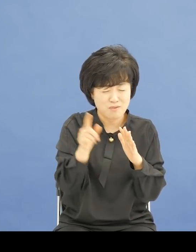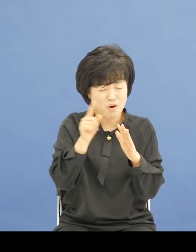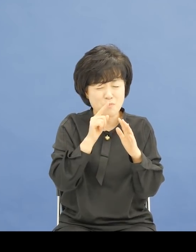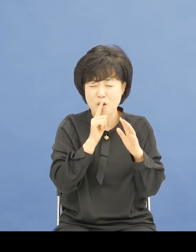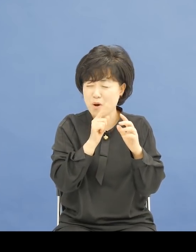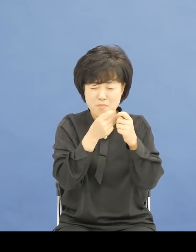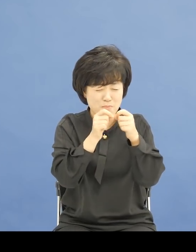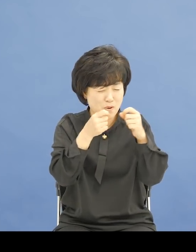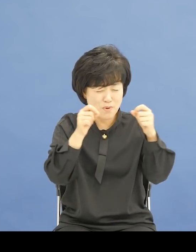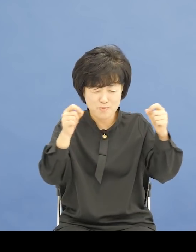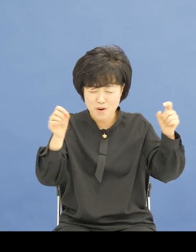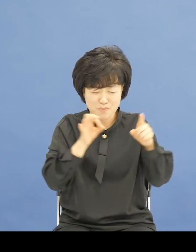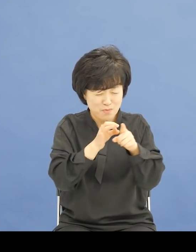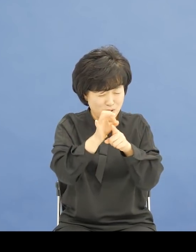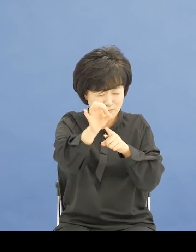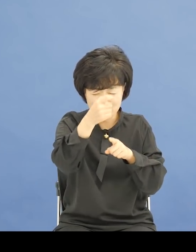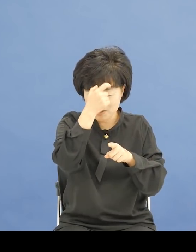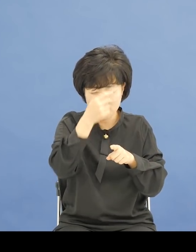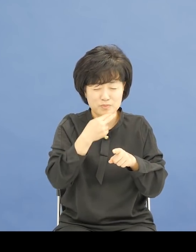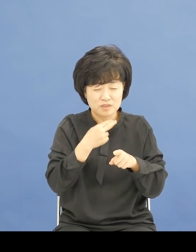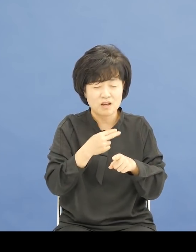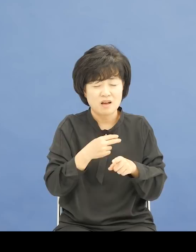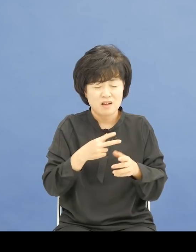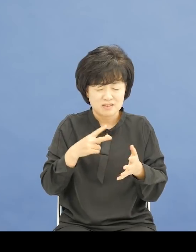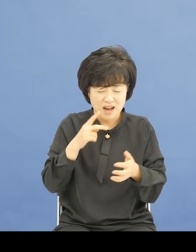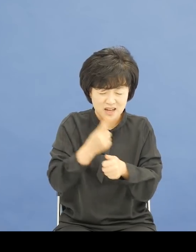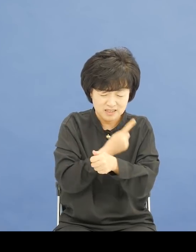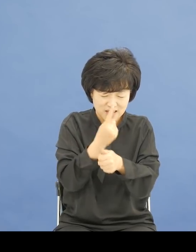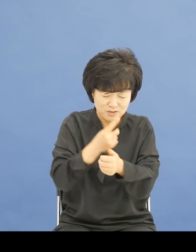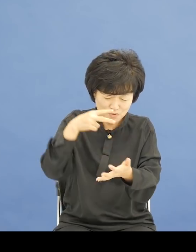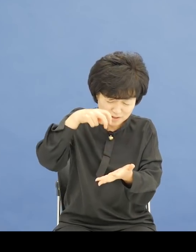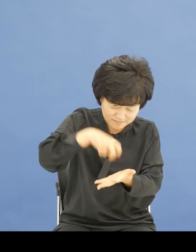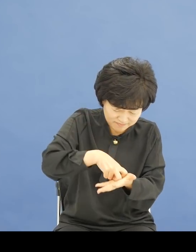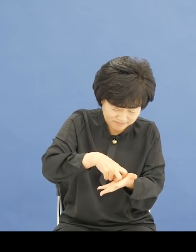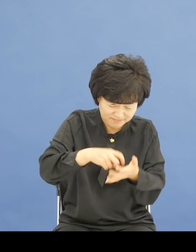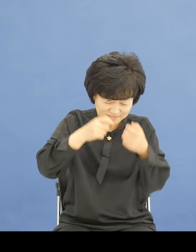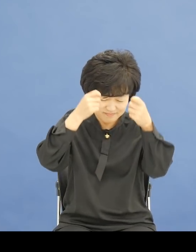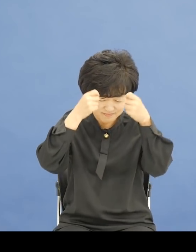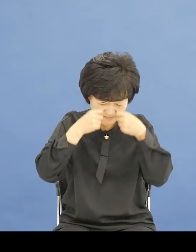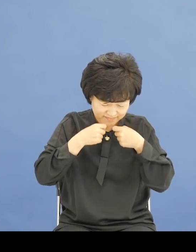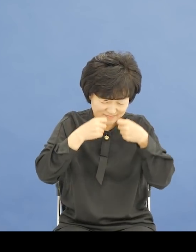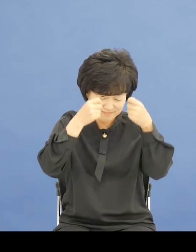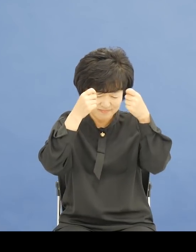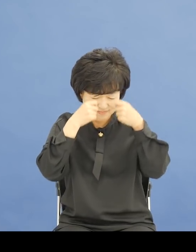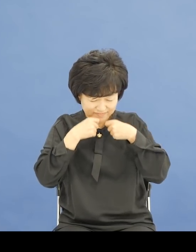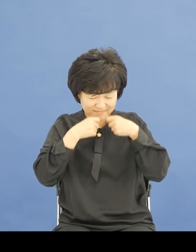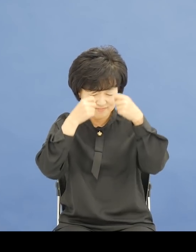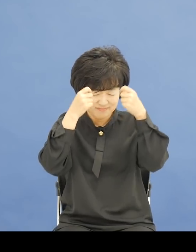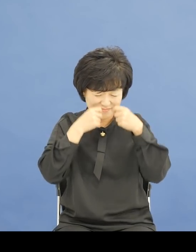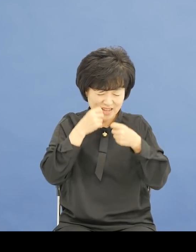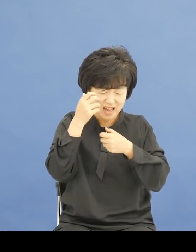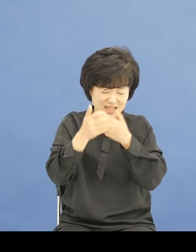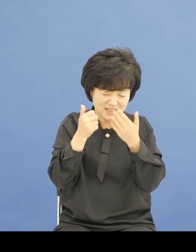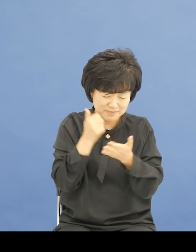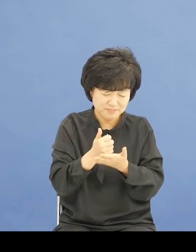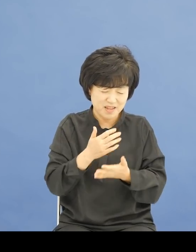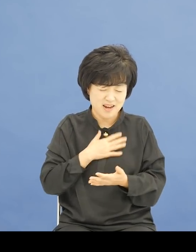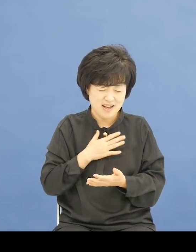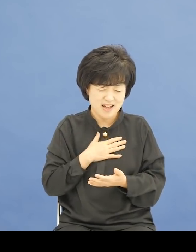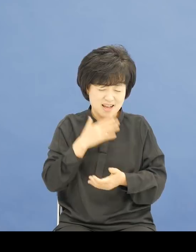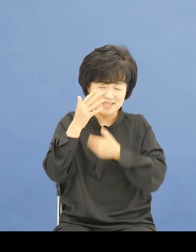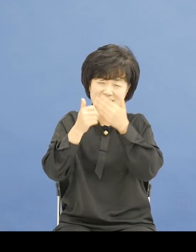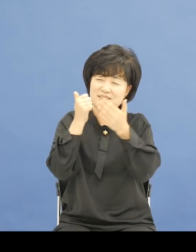뭐 구구절 좀 기도하지 않고 그냥 한 시간도 엎드려 있었어요. 그냥 엎드려서 그냥 눈물만 나더라고요. 하나님